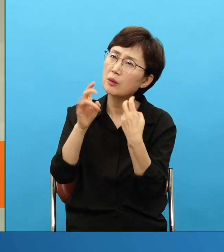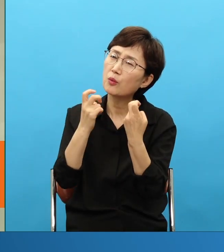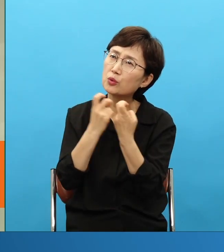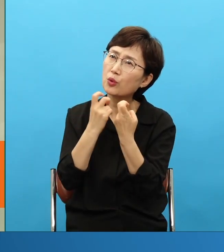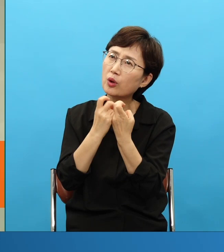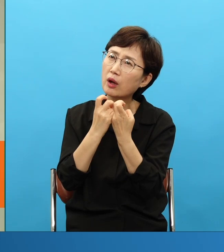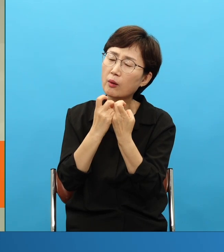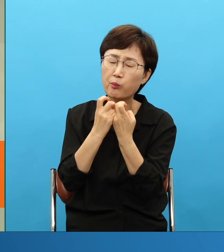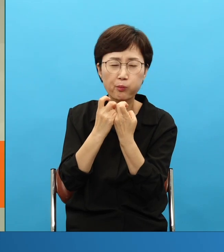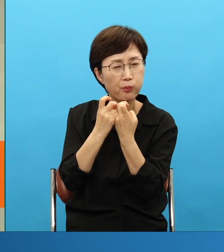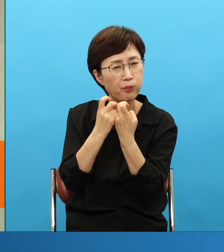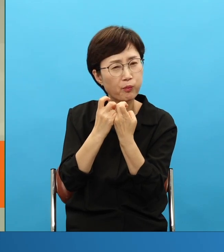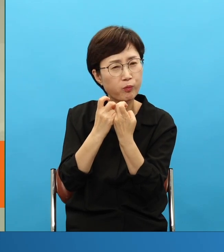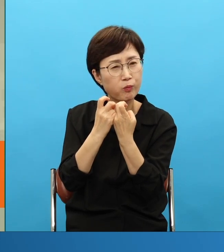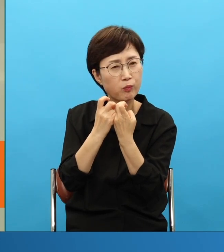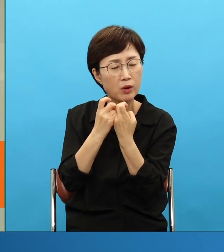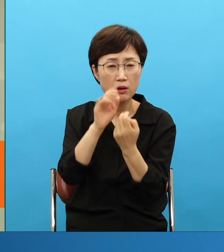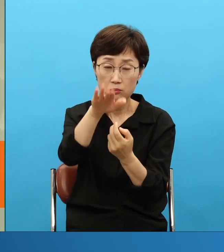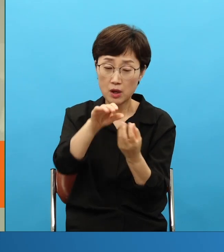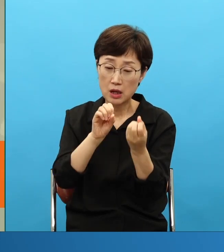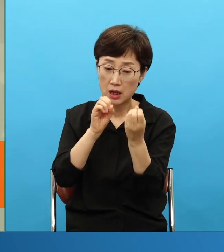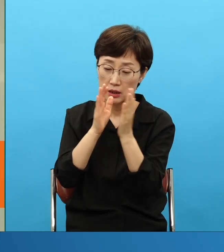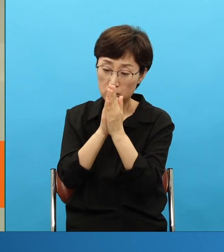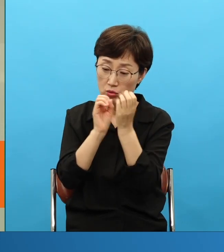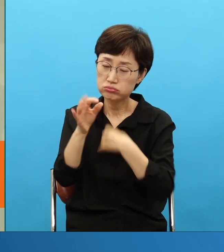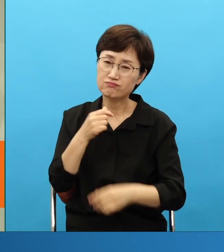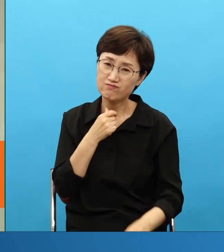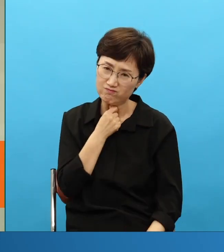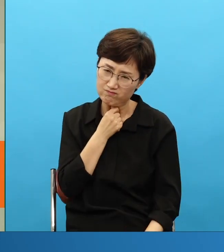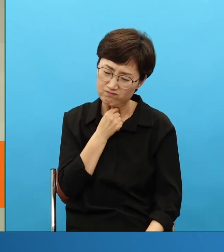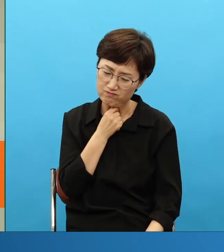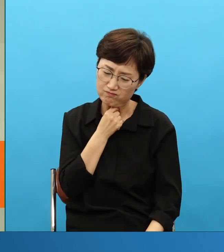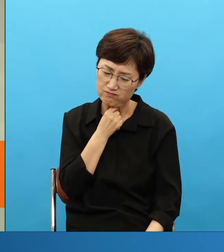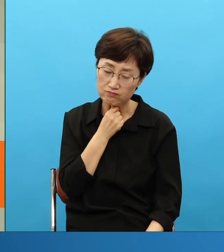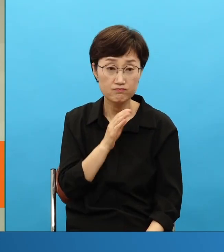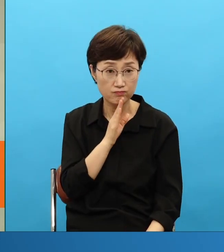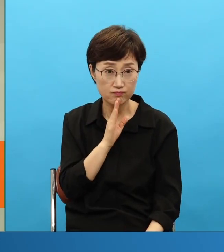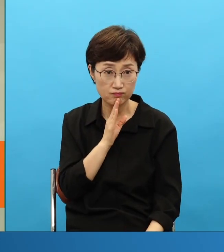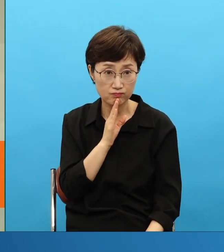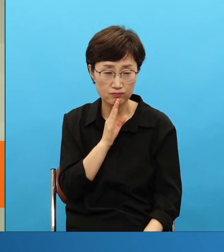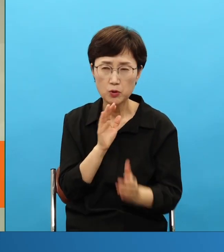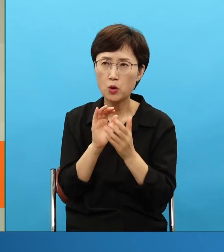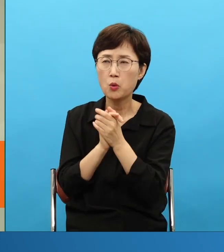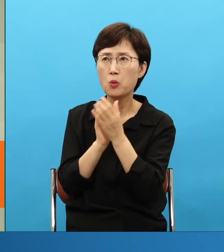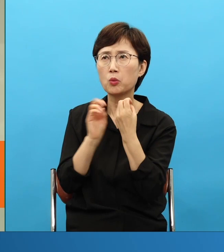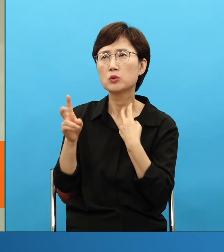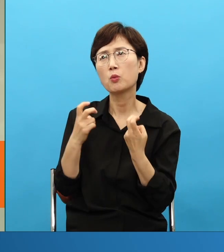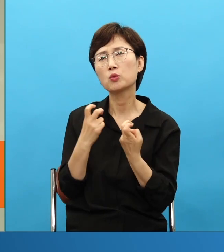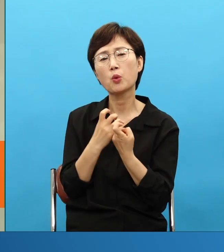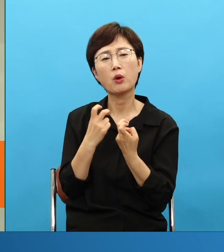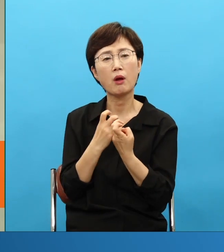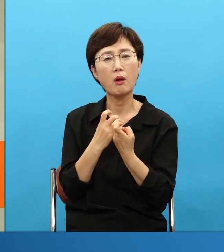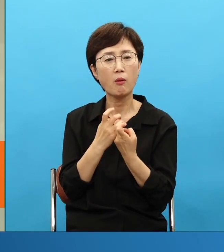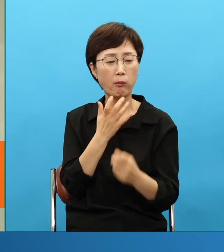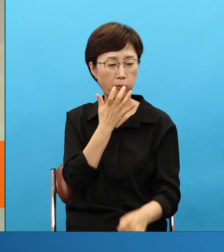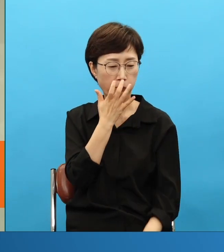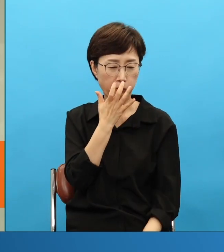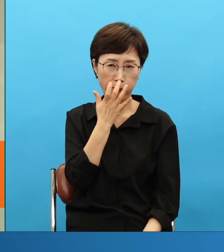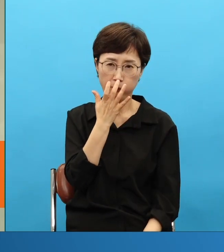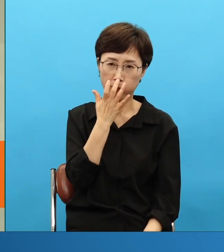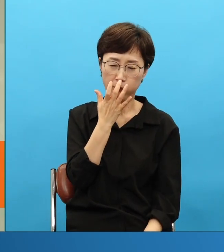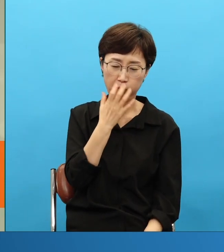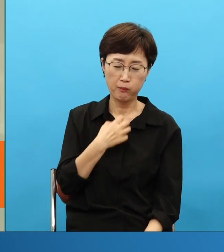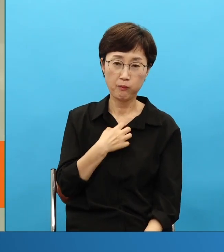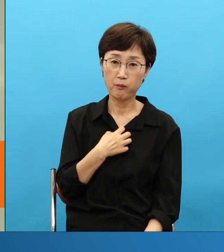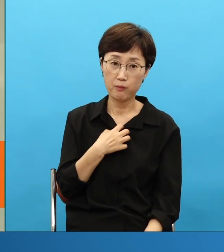to prayer. 기도 응답은 받아야 되는데 실제 어떻게 해서 받냐를 놓치고 있죠. Now, we need to receive answers to prayer, but we don't know how to